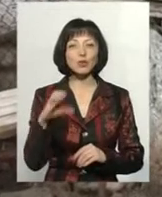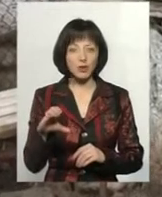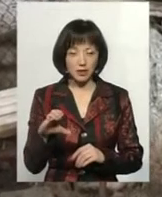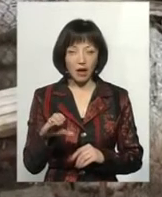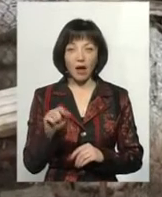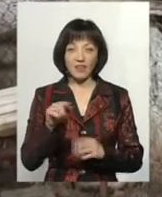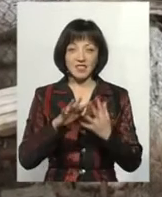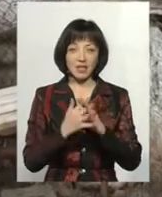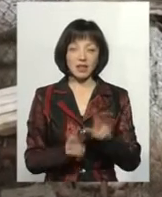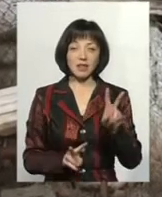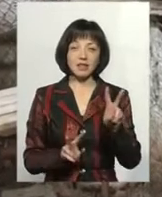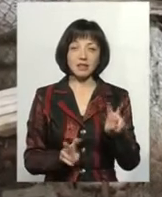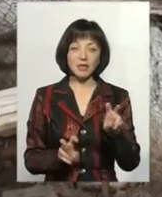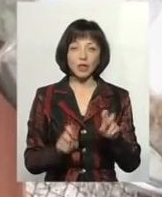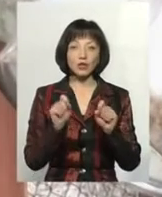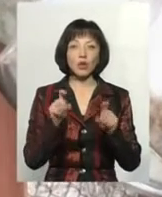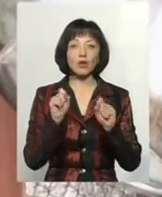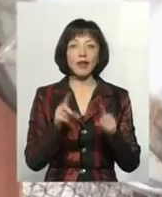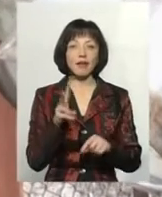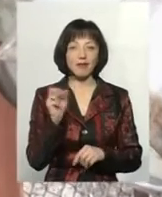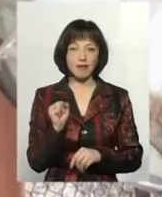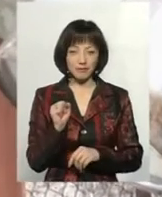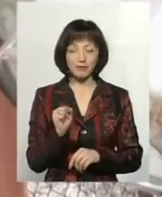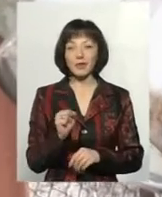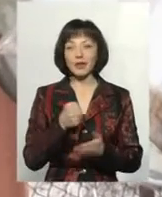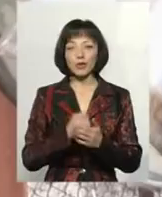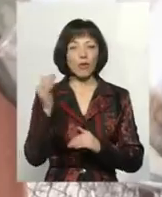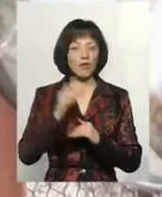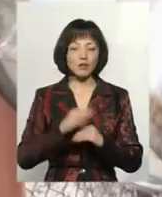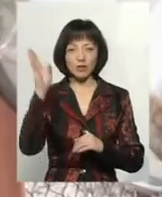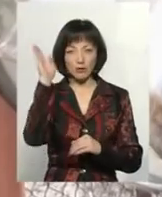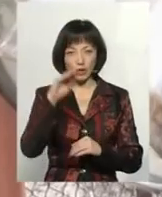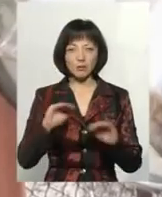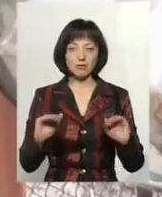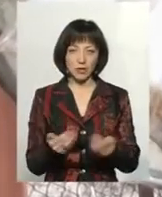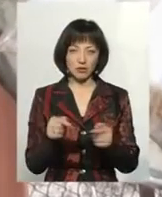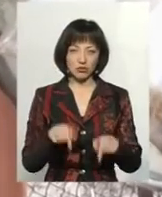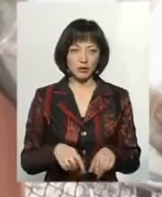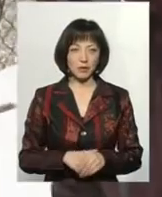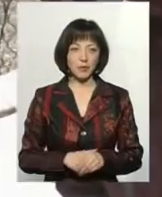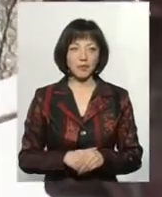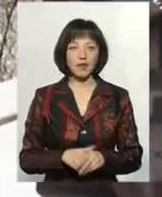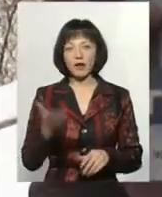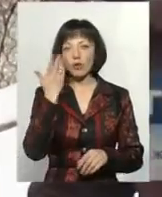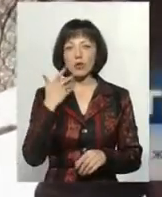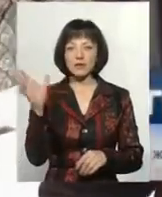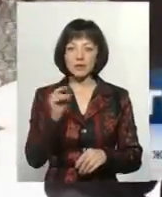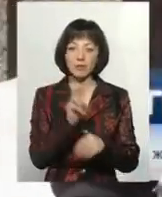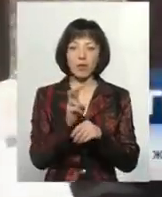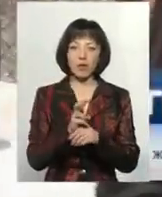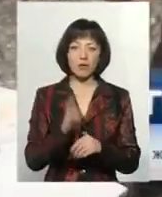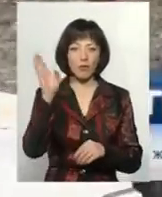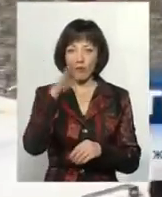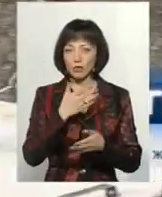У Іванківцях її називають «золотенька». Щоправда, до вечора води і тут меншає. А як всі приходять по воду, то й нема